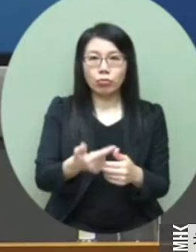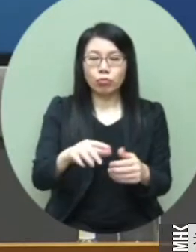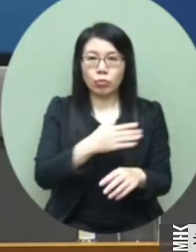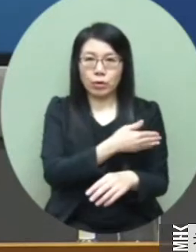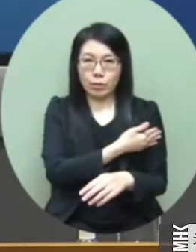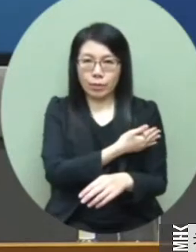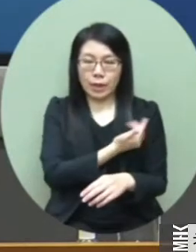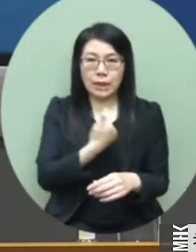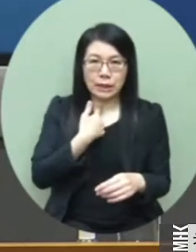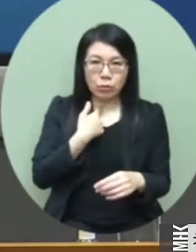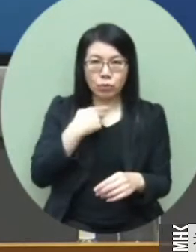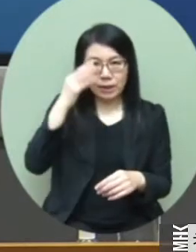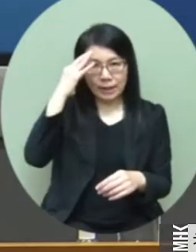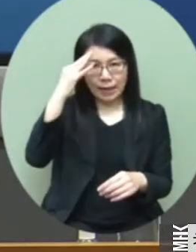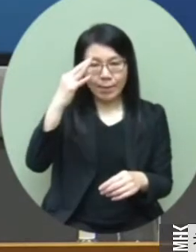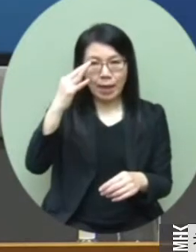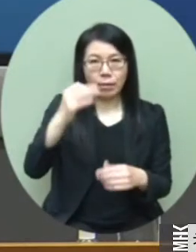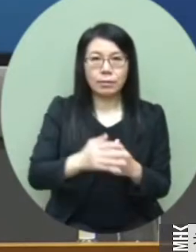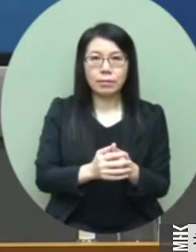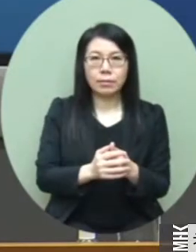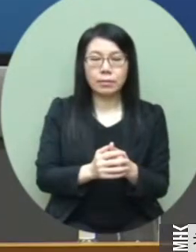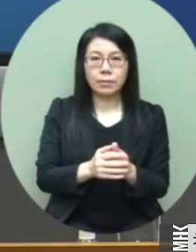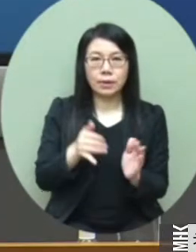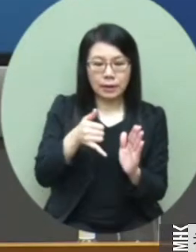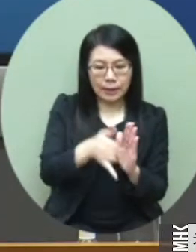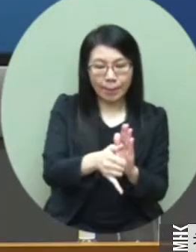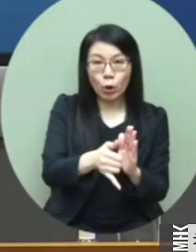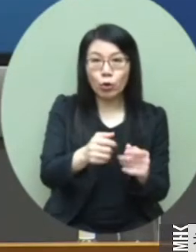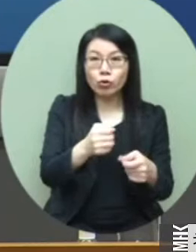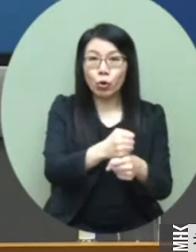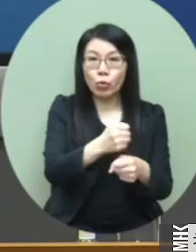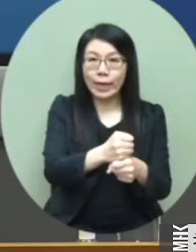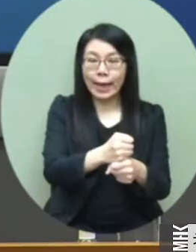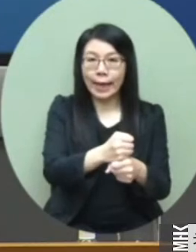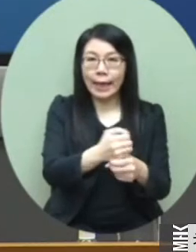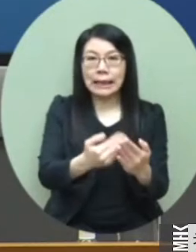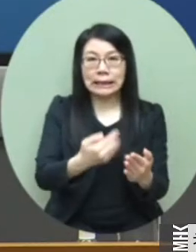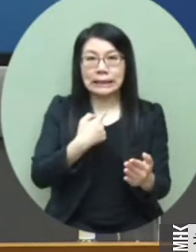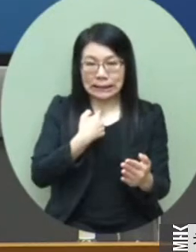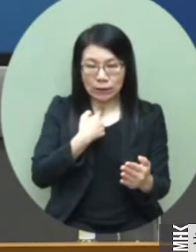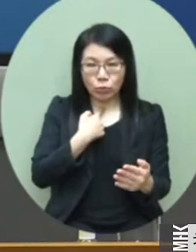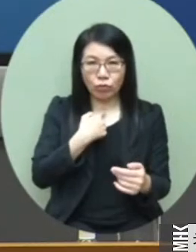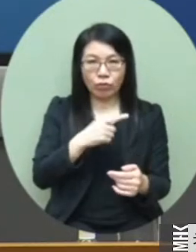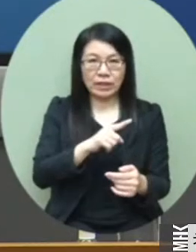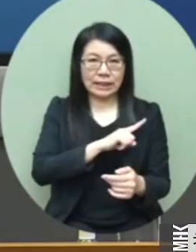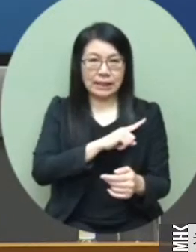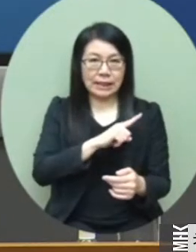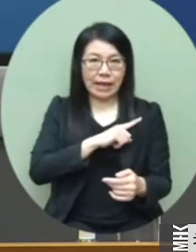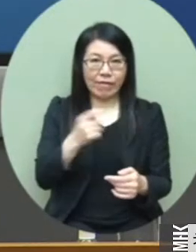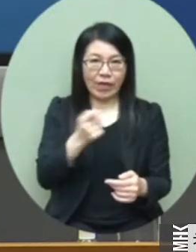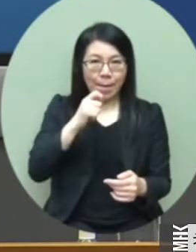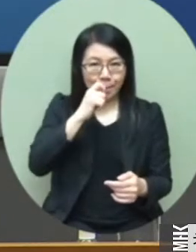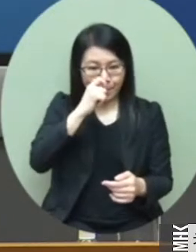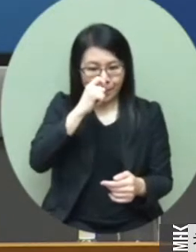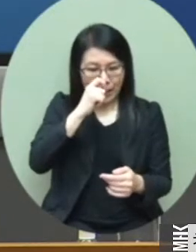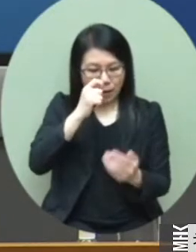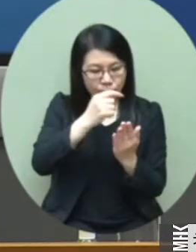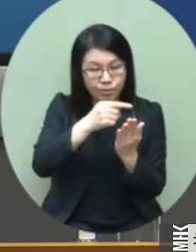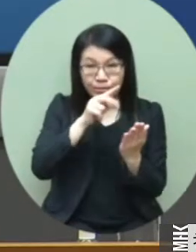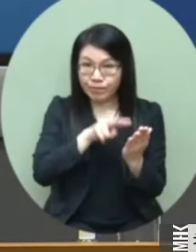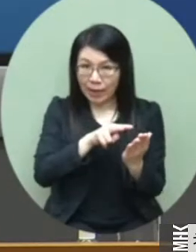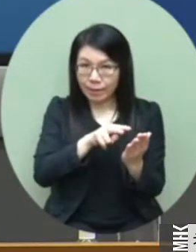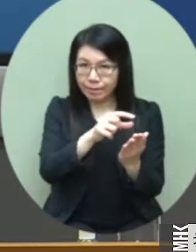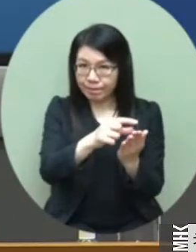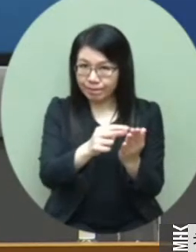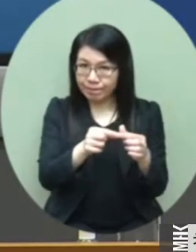需要咧係每3天係進入處所之前咧係進行1次嘅快速抗原測試。咁至